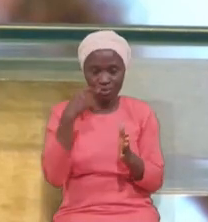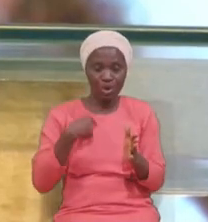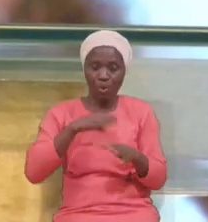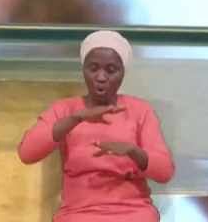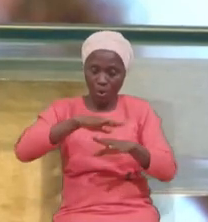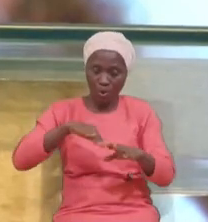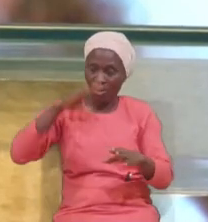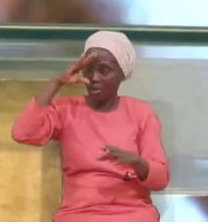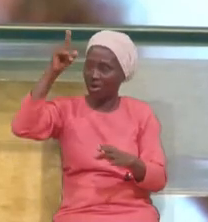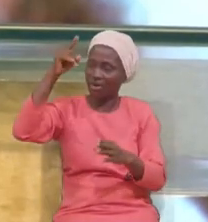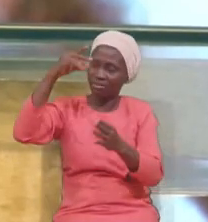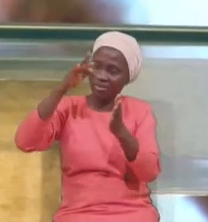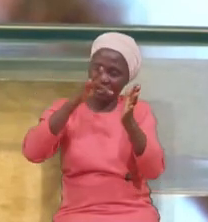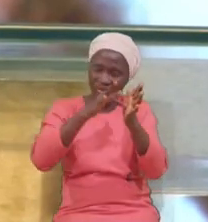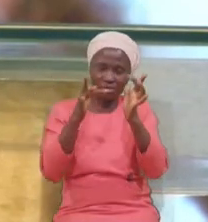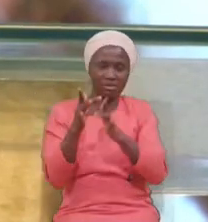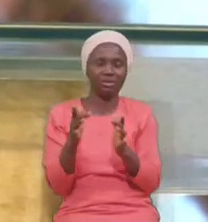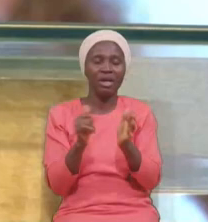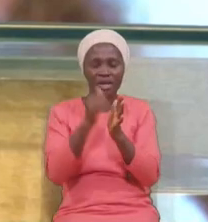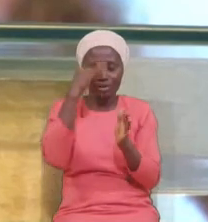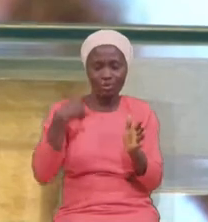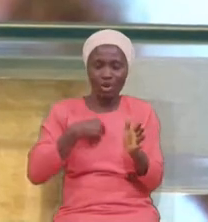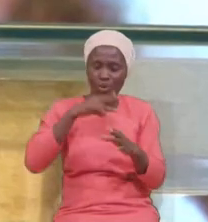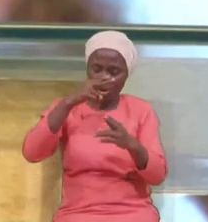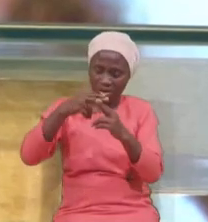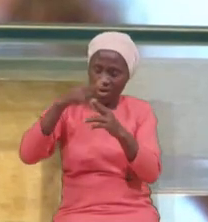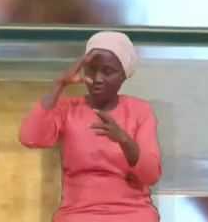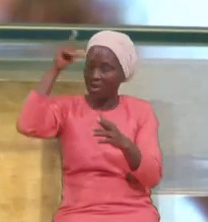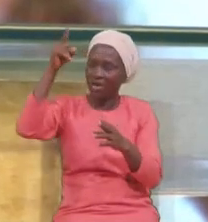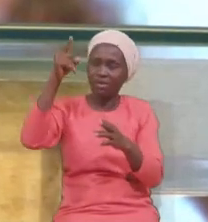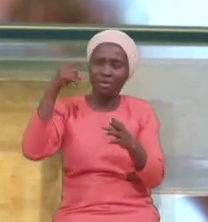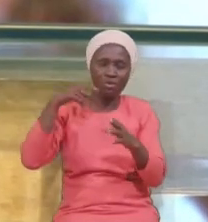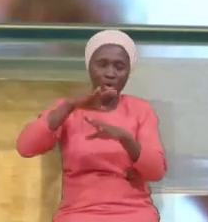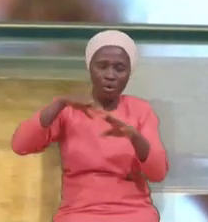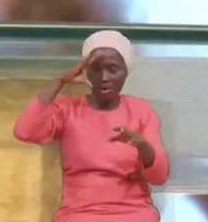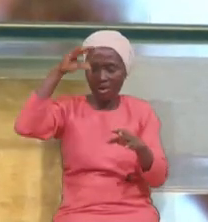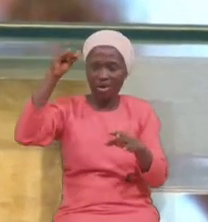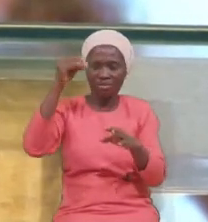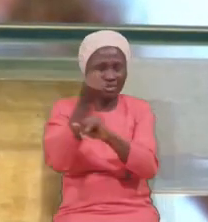C'est pourquoi nous l'appelons Jésus. Et qu'on l'appelle Sauveur.